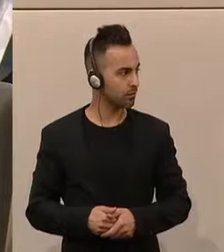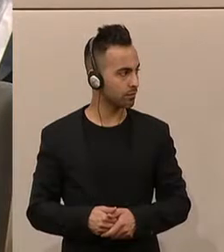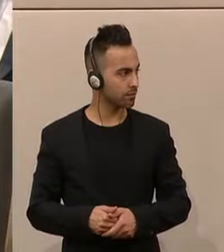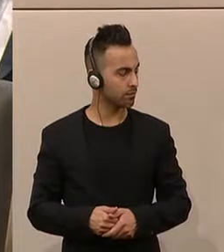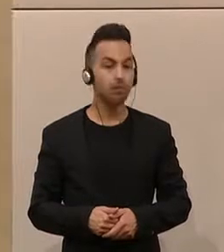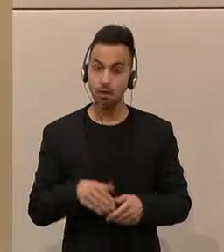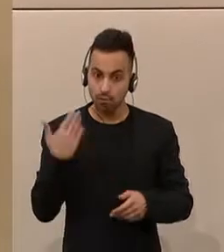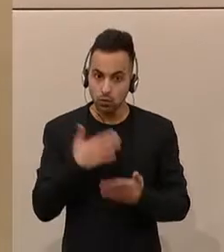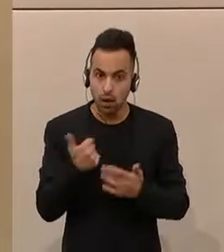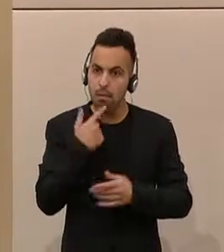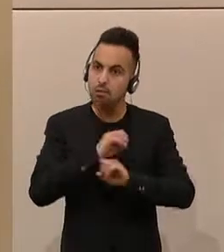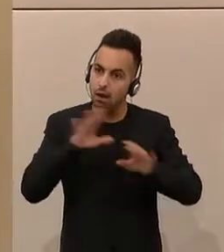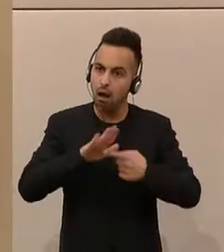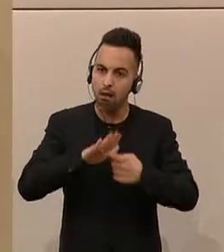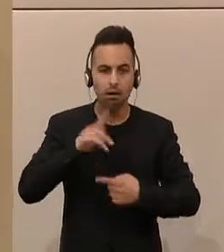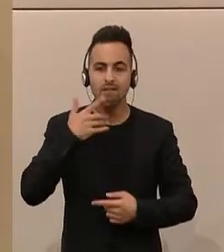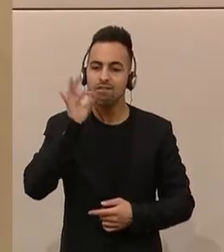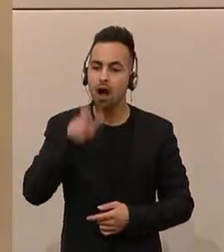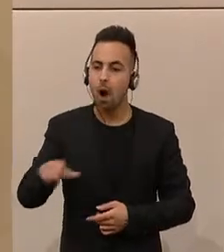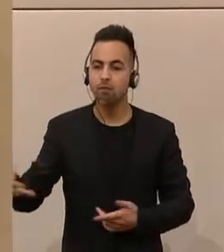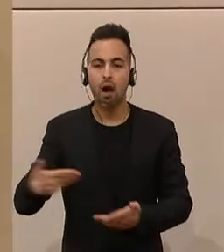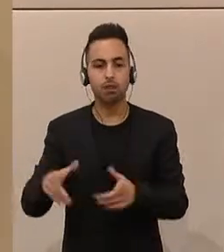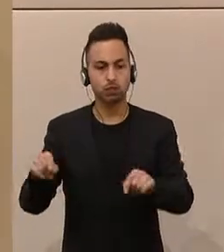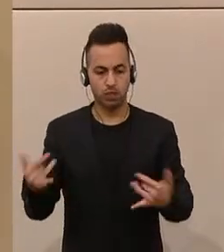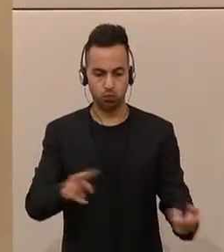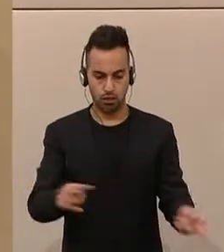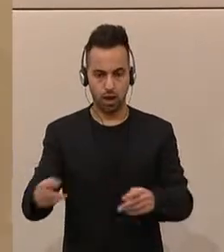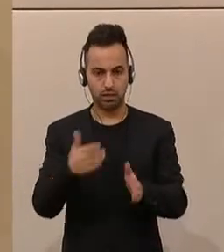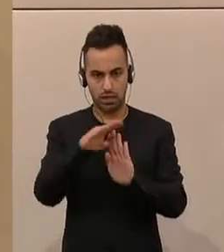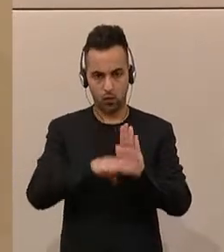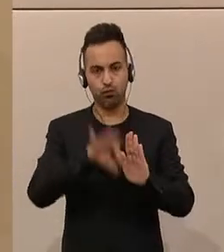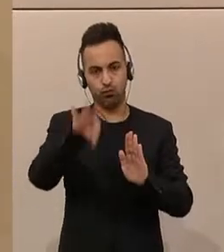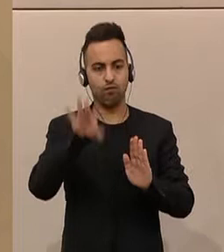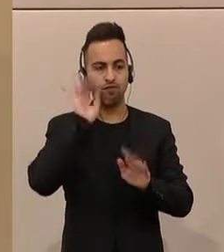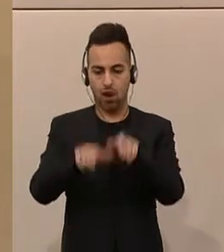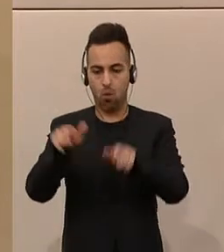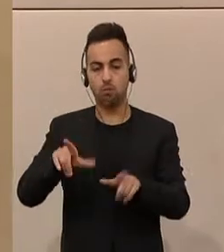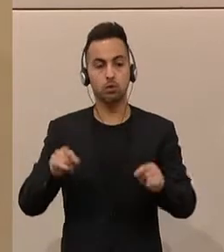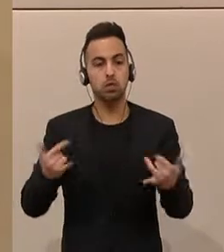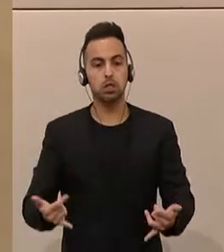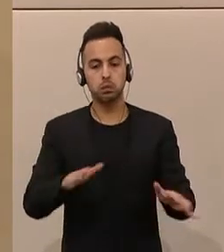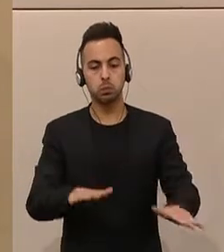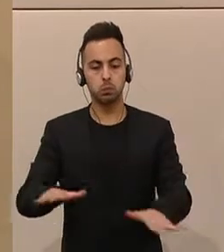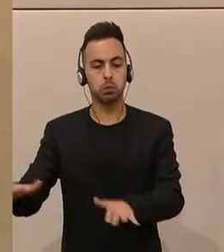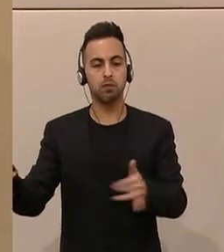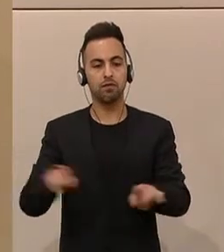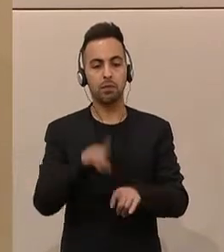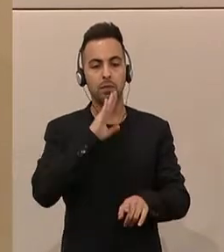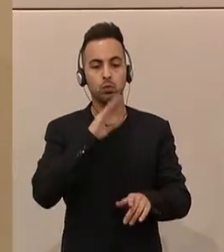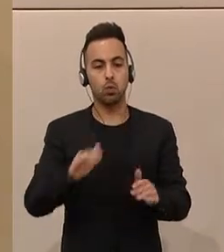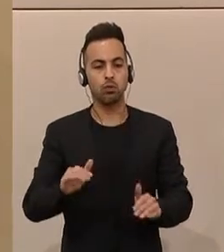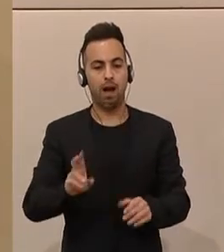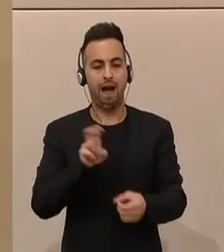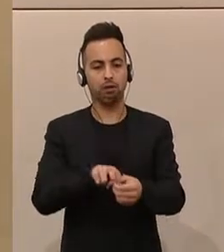Einfach einmal klar gemacht, was es für die Frauen heißt. Wir haben jetzt eine Übergangsregelung für die Frauen. Das heißt, sie werden jetzt schrittweise langsam das Pensionsrate